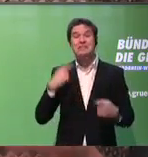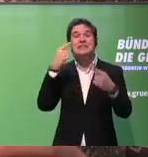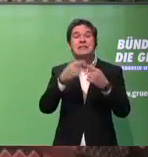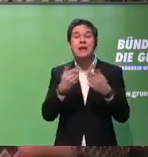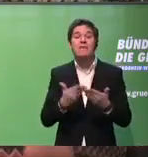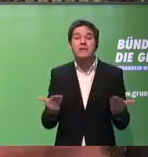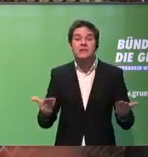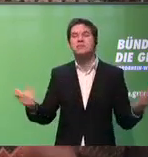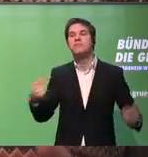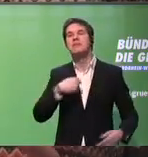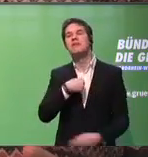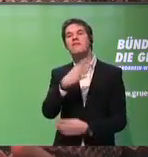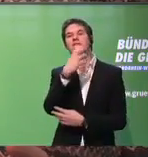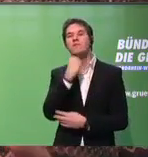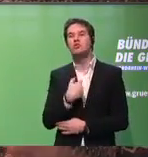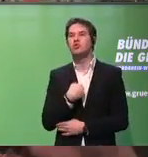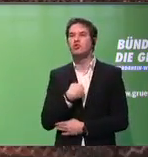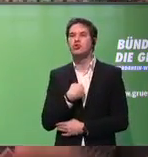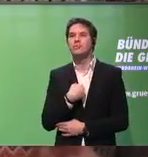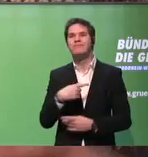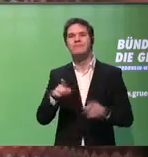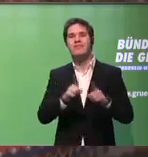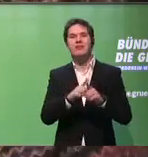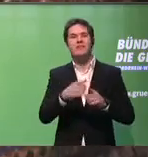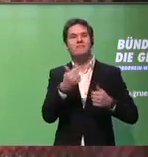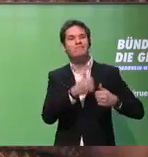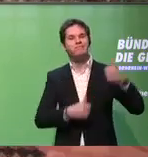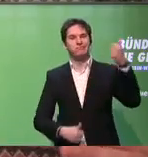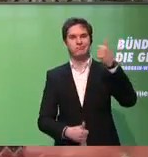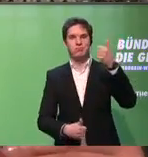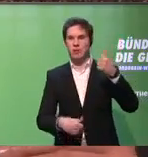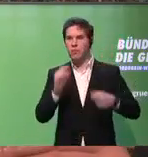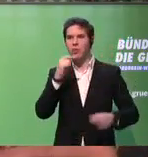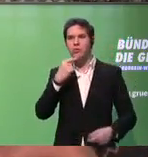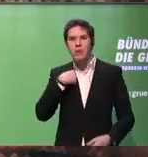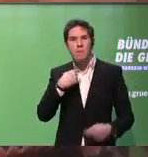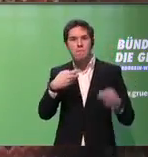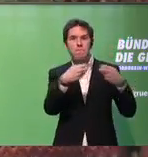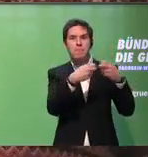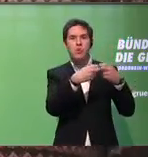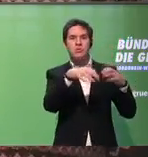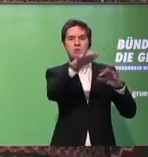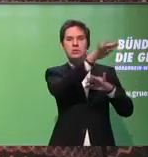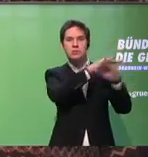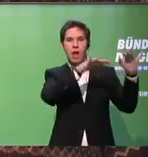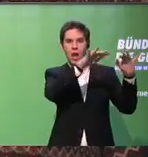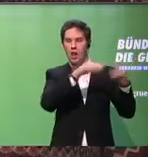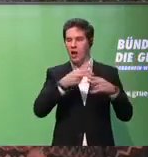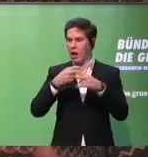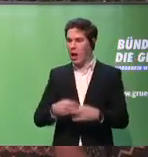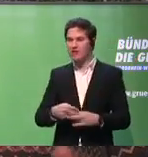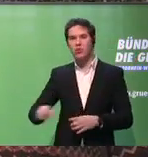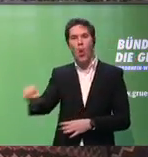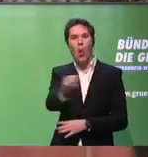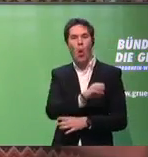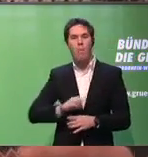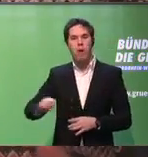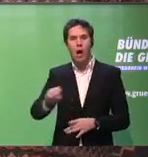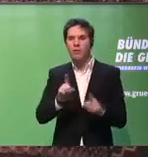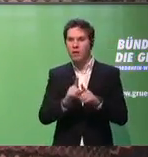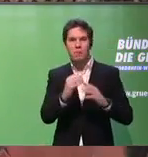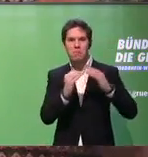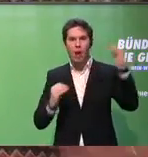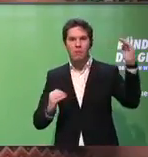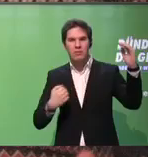Idee, diesen Abstand, der nicht nur gefühlt zwischen Brüssel und dem Rest der Europäischen Union da ist und der größer